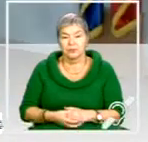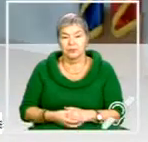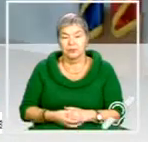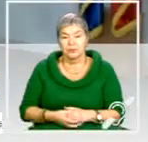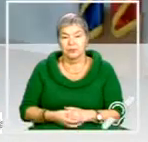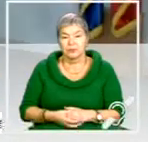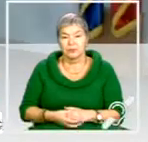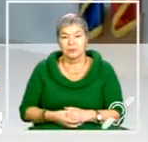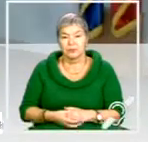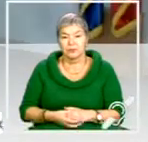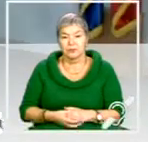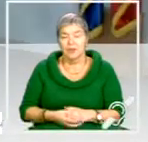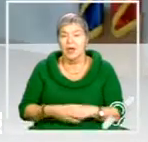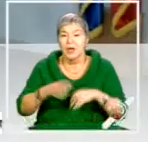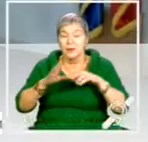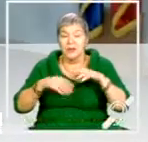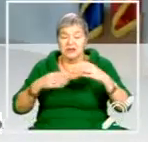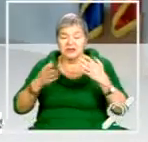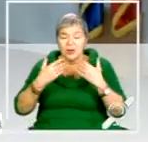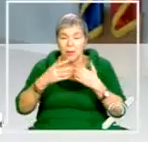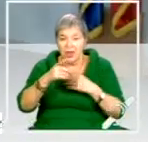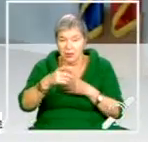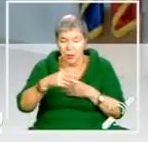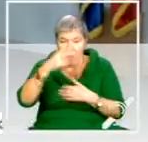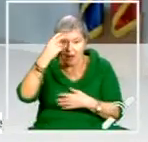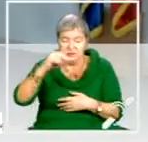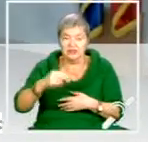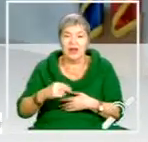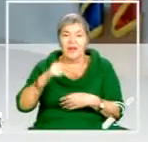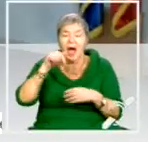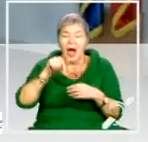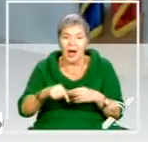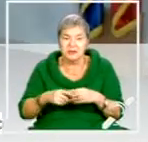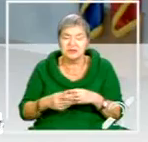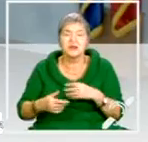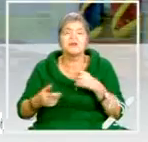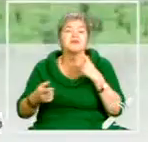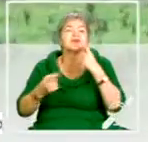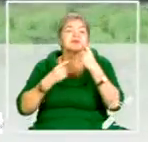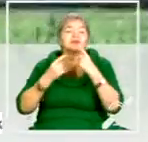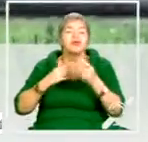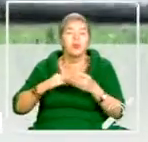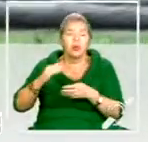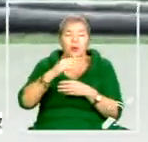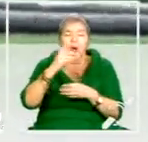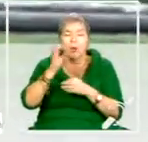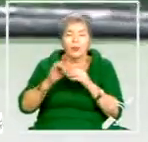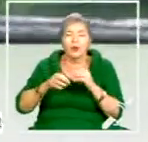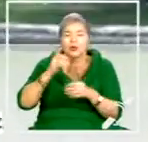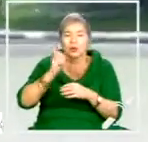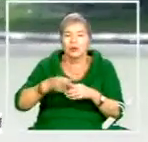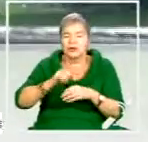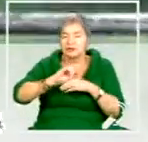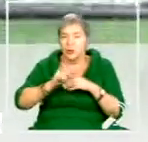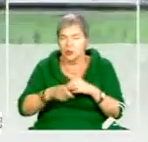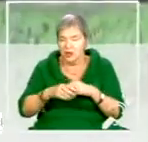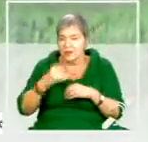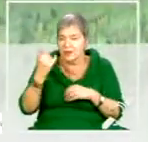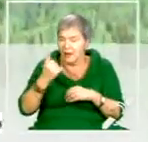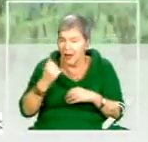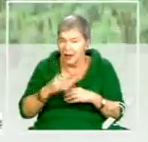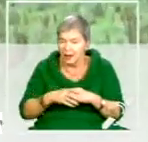Bună ziua, bun găsit tuturor! Ministerul Mediului anunță că pune astăzi în consultare publică un proiect de ordonanță de urgență care